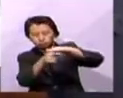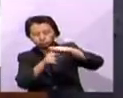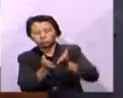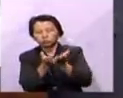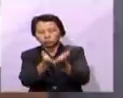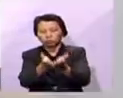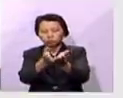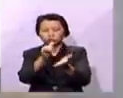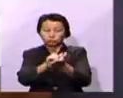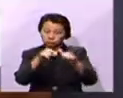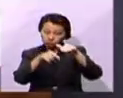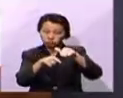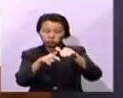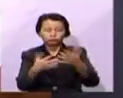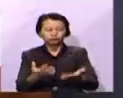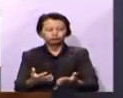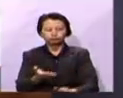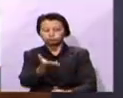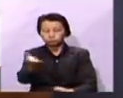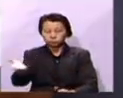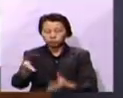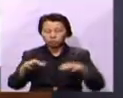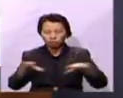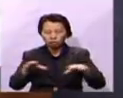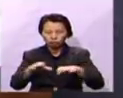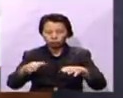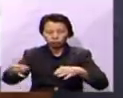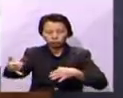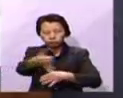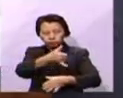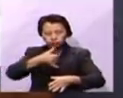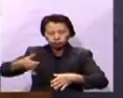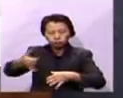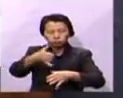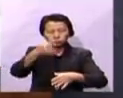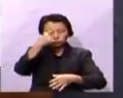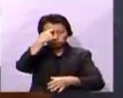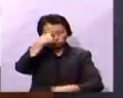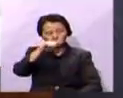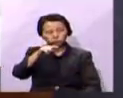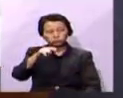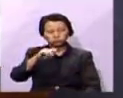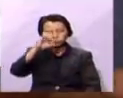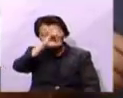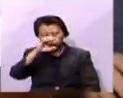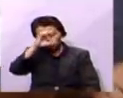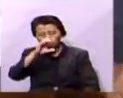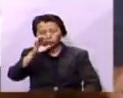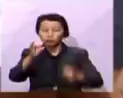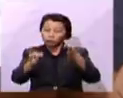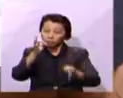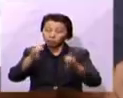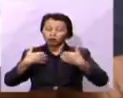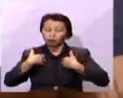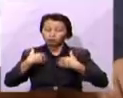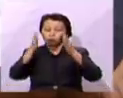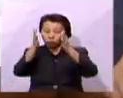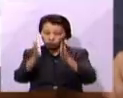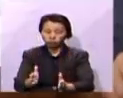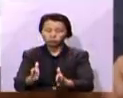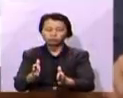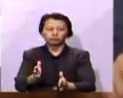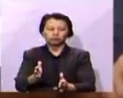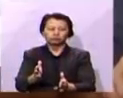kapal tersebutlah. Mereka melakukan rondaan bagi mencari jika ada mangsa-mangsa